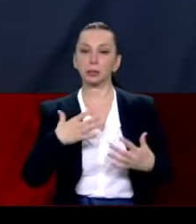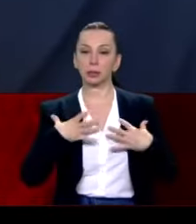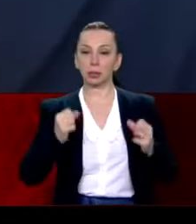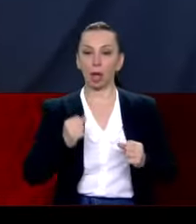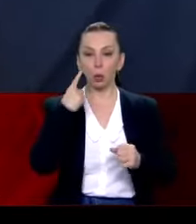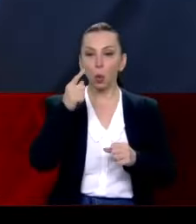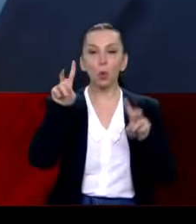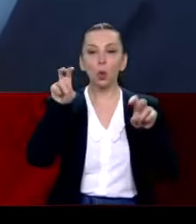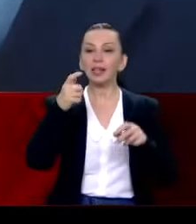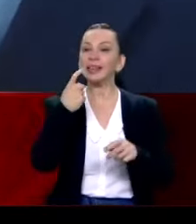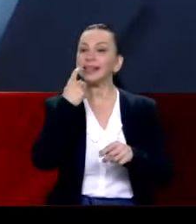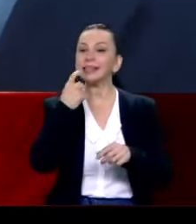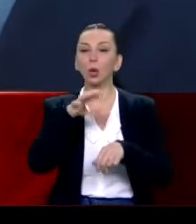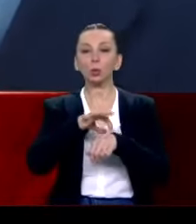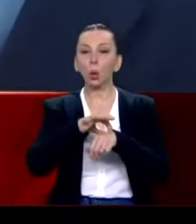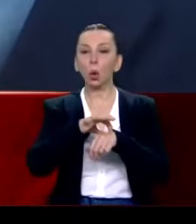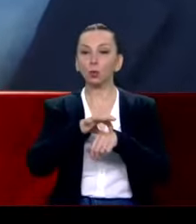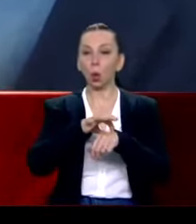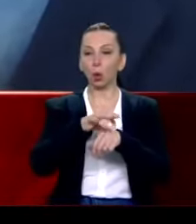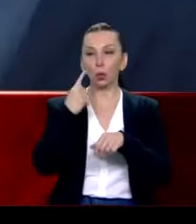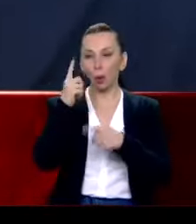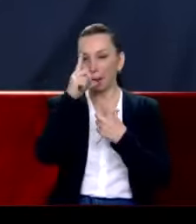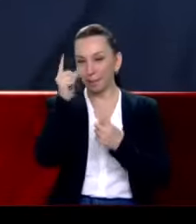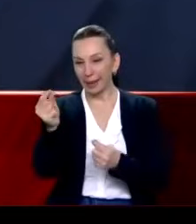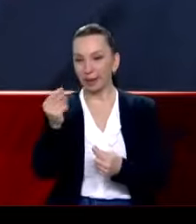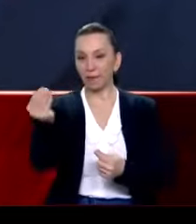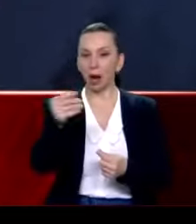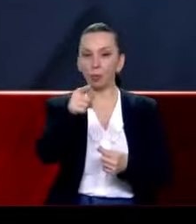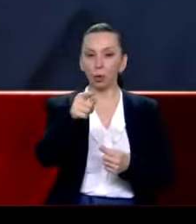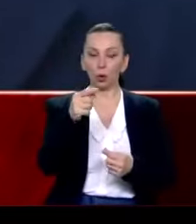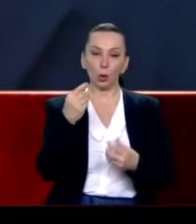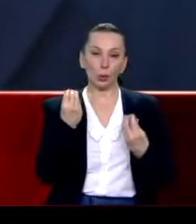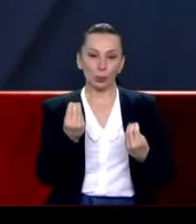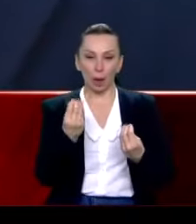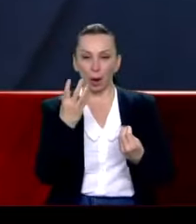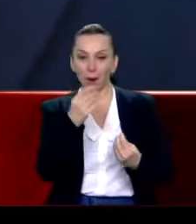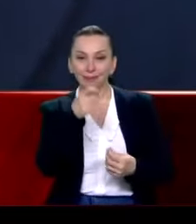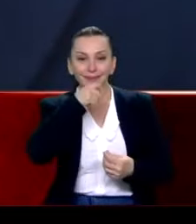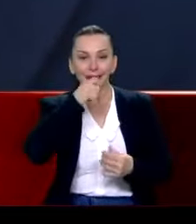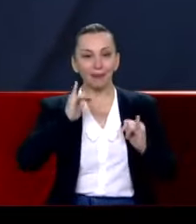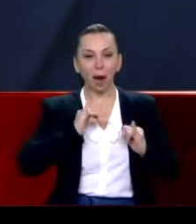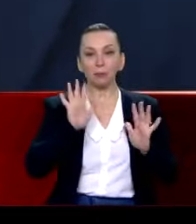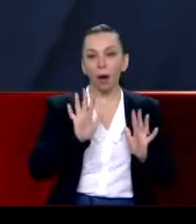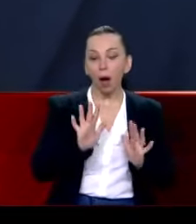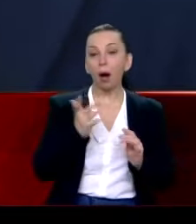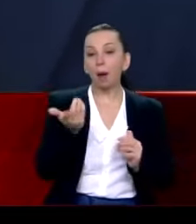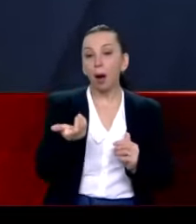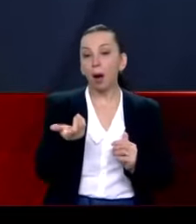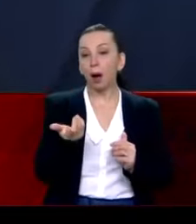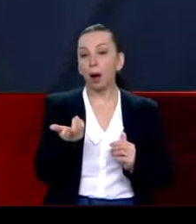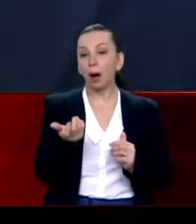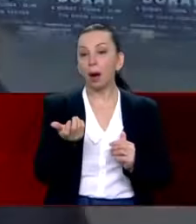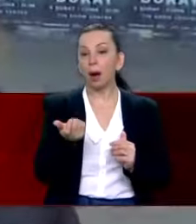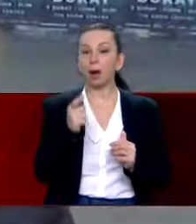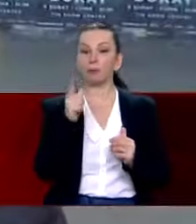diş doktorlarına anlık bilgileri iletmek için kullanılan bir teknoloji. Bu tarafta güzel bir şey verirken bize, diğer tarafta ise aslında bir